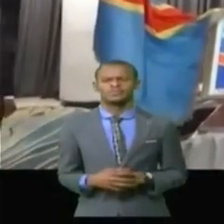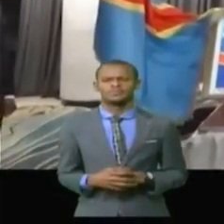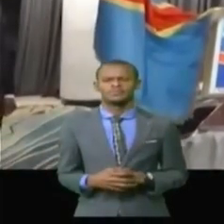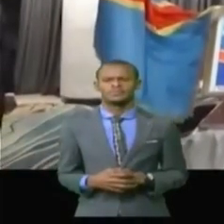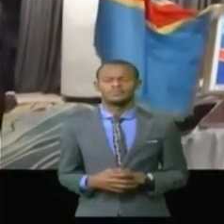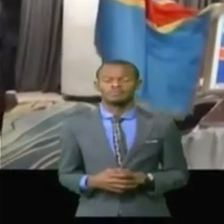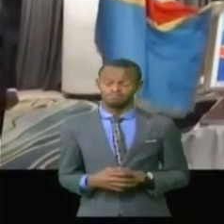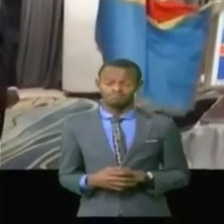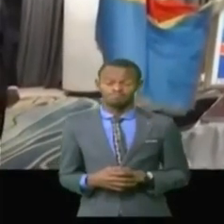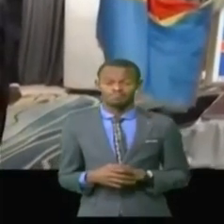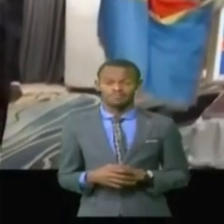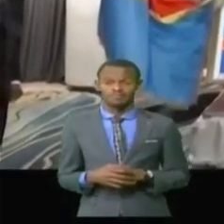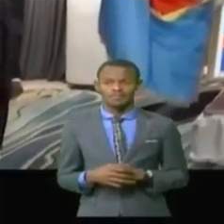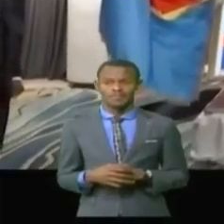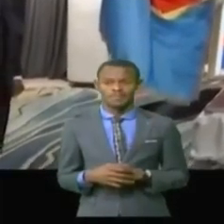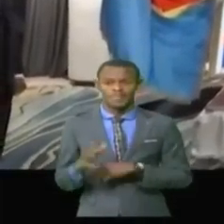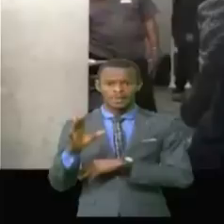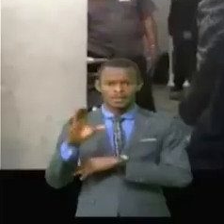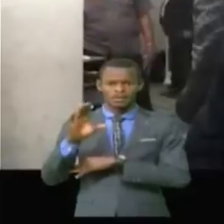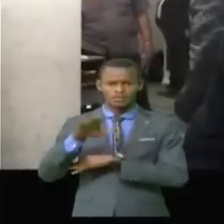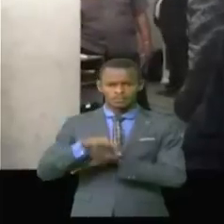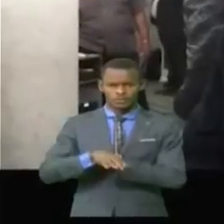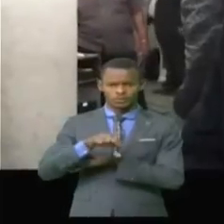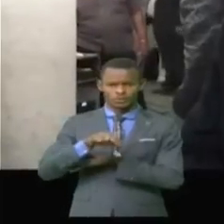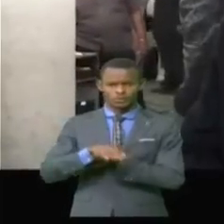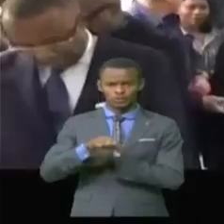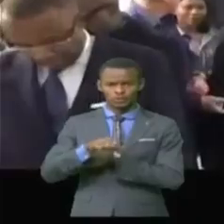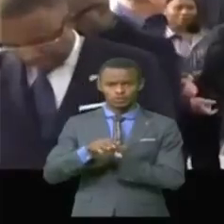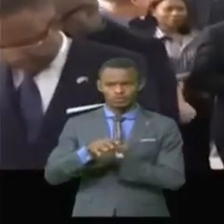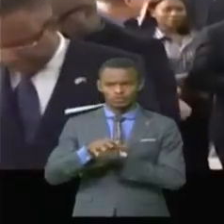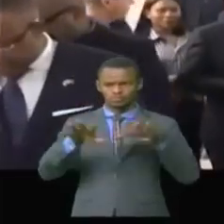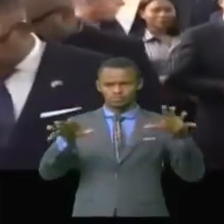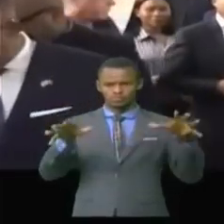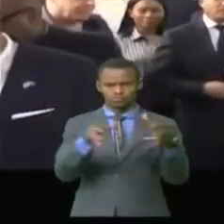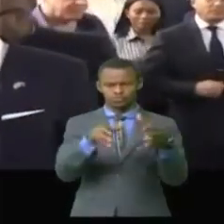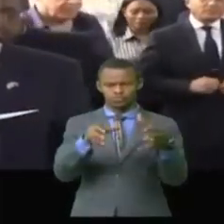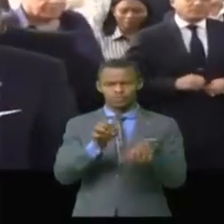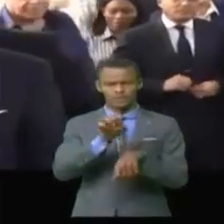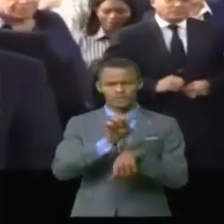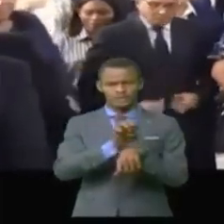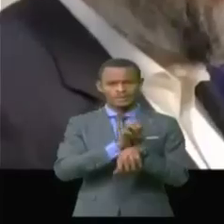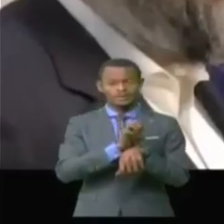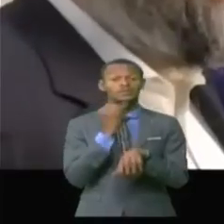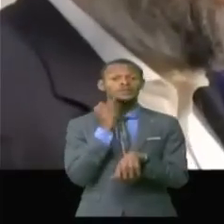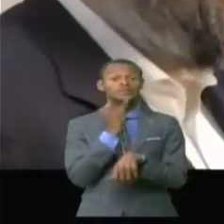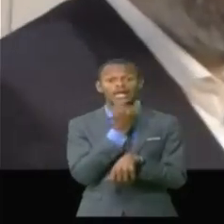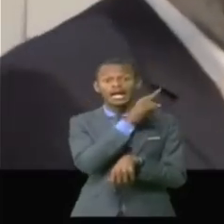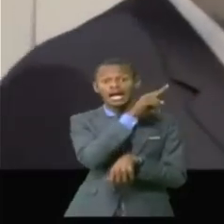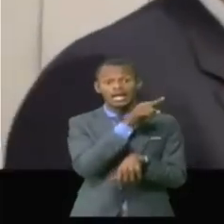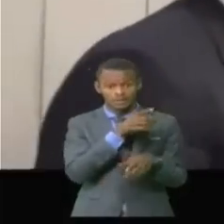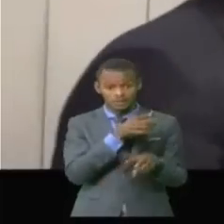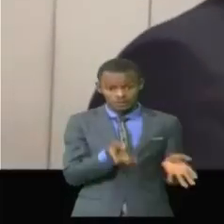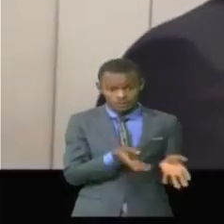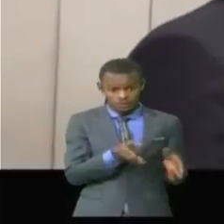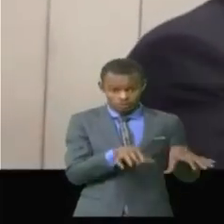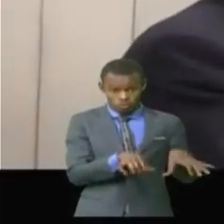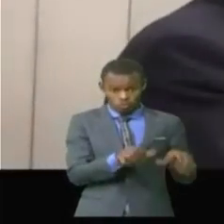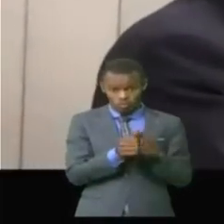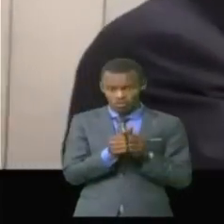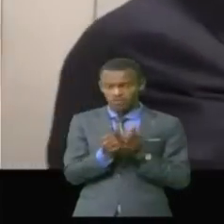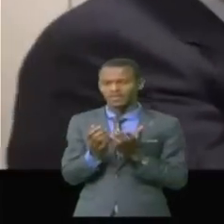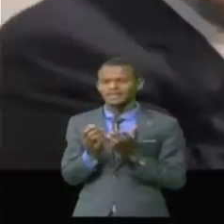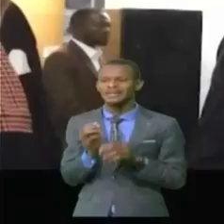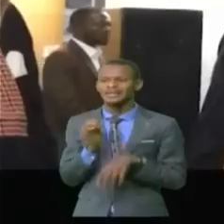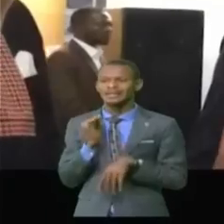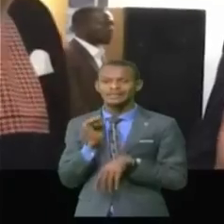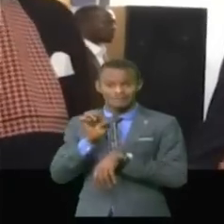C'est une soirée qui rapproche le peuple israélien à la communauté congolaise. La célébration de ce soir met ensemble les deux communautés autour de